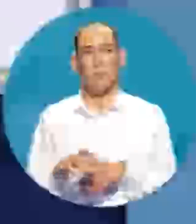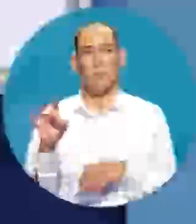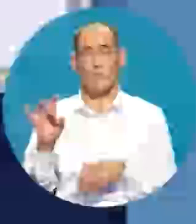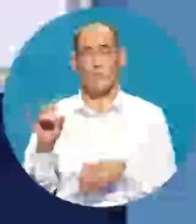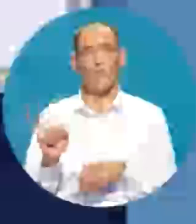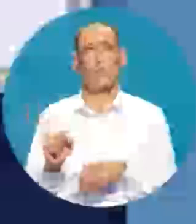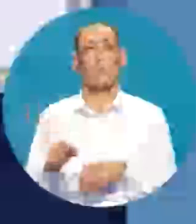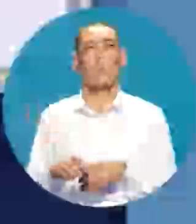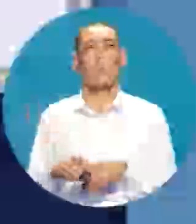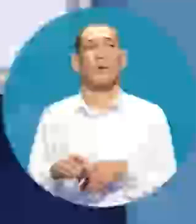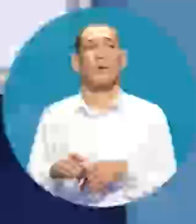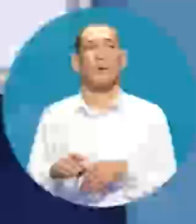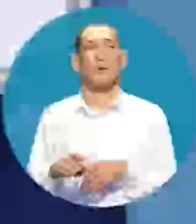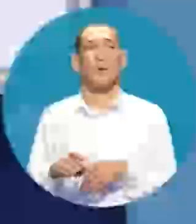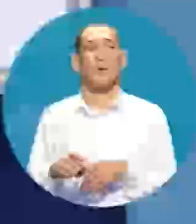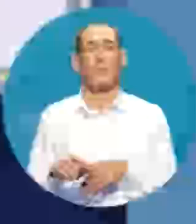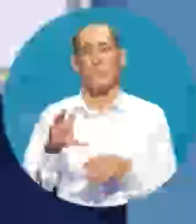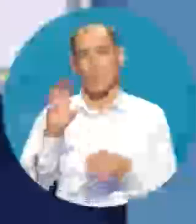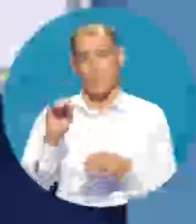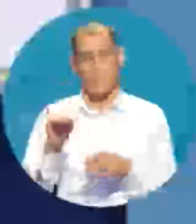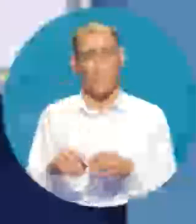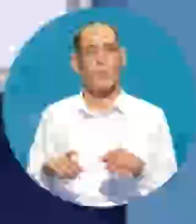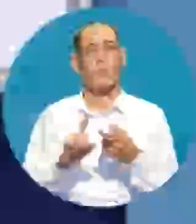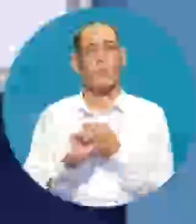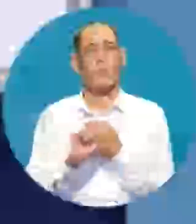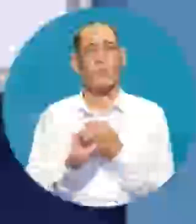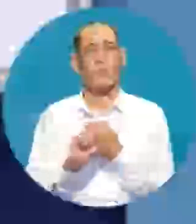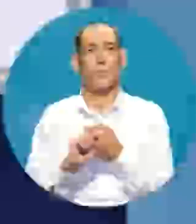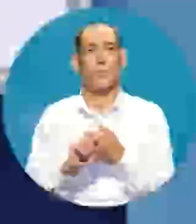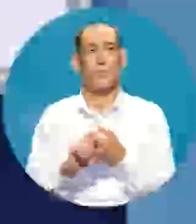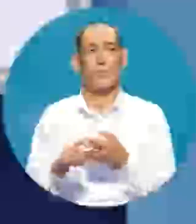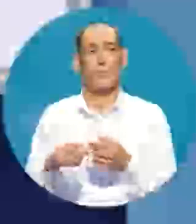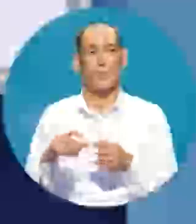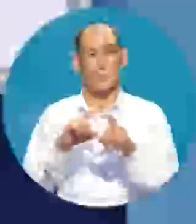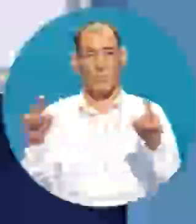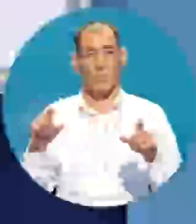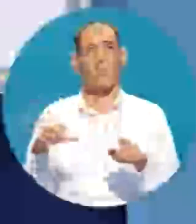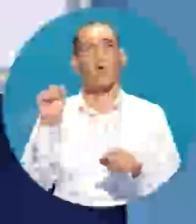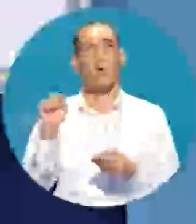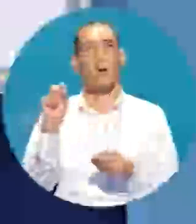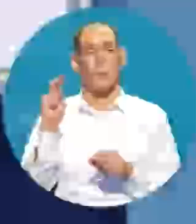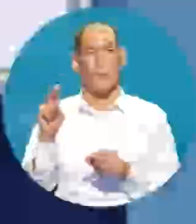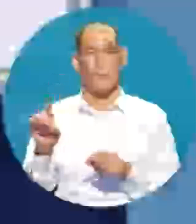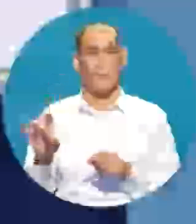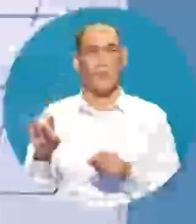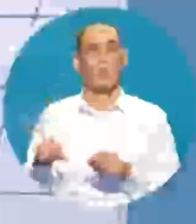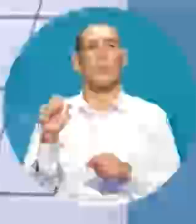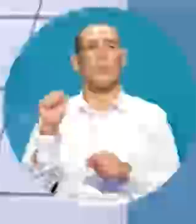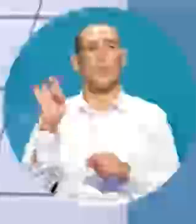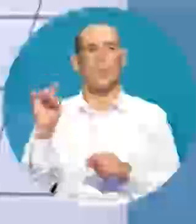Ir harbinin kişi harbi baylansıqan sözlerdi jazdım. Ar,